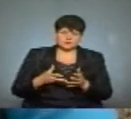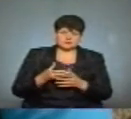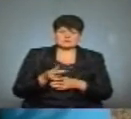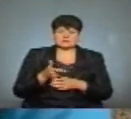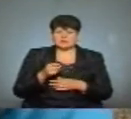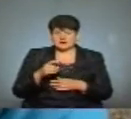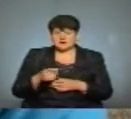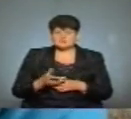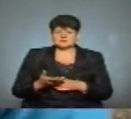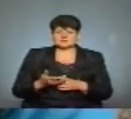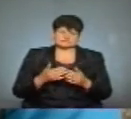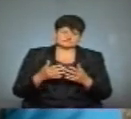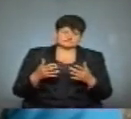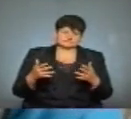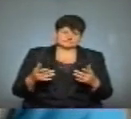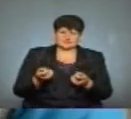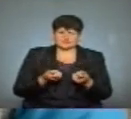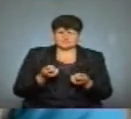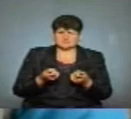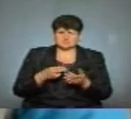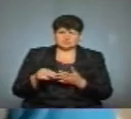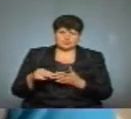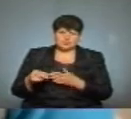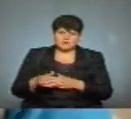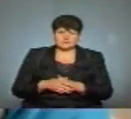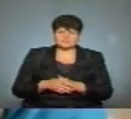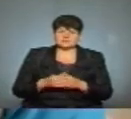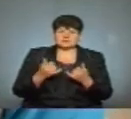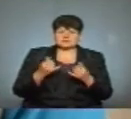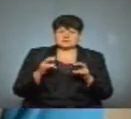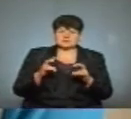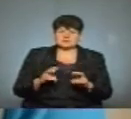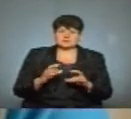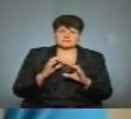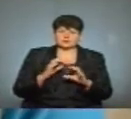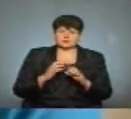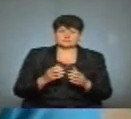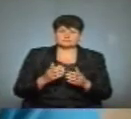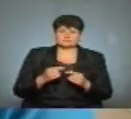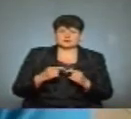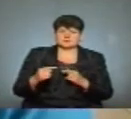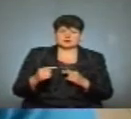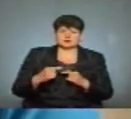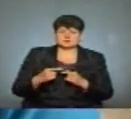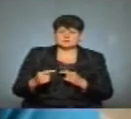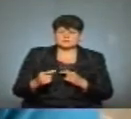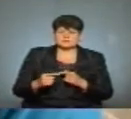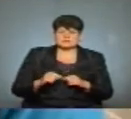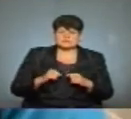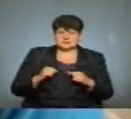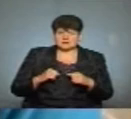газ. Таке во, дрібнички покупляла. Зараз сіла в автобусі, тримаю дистанцію,